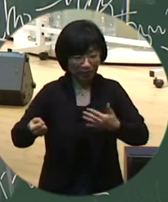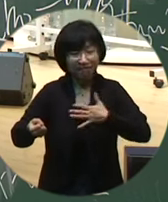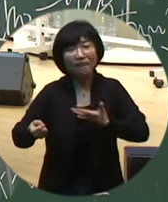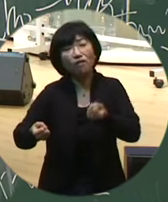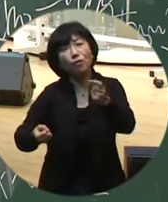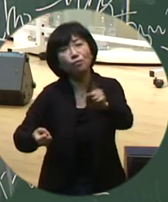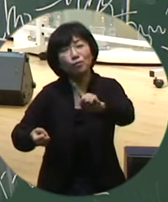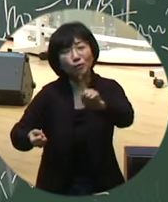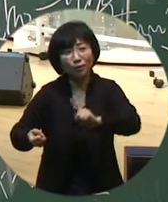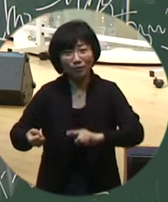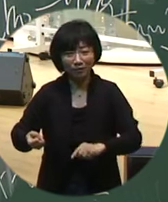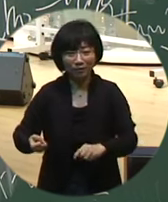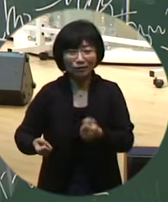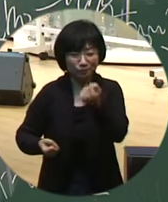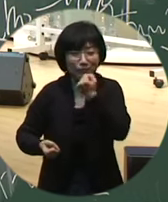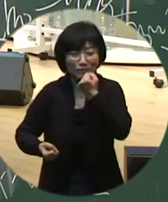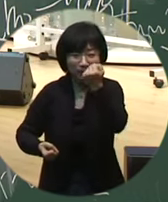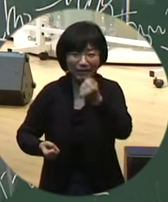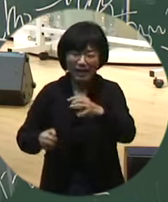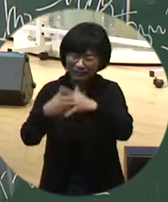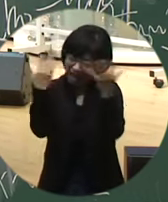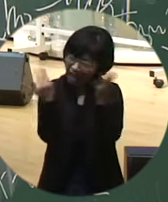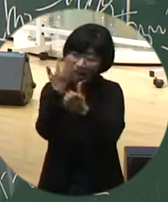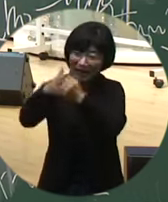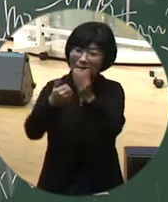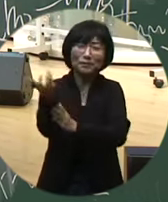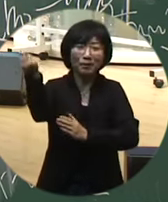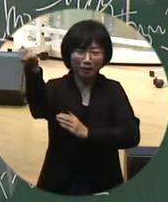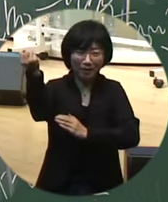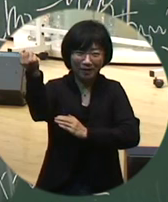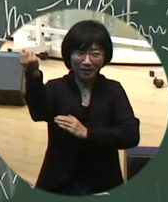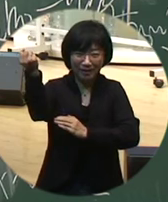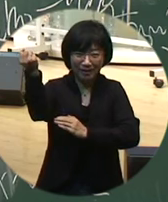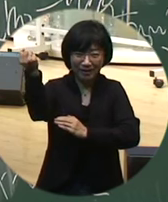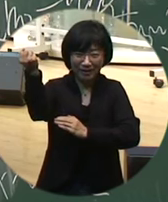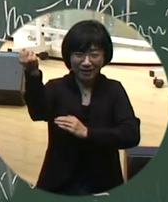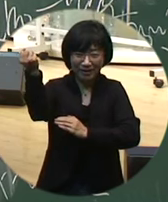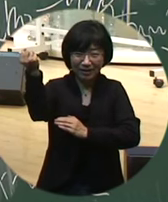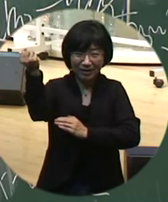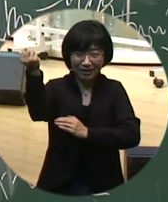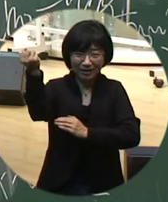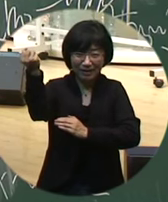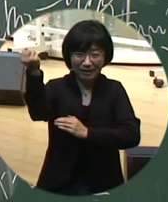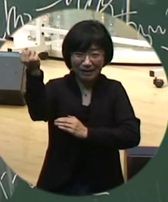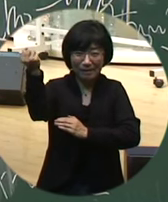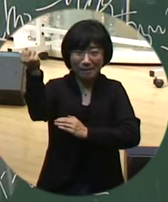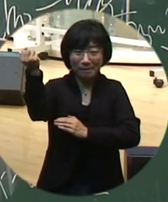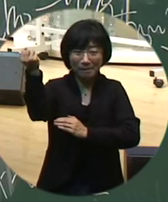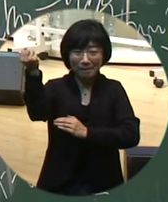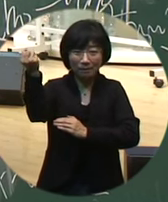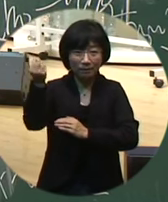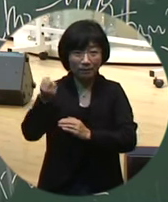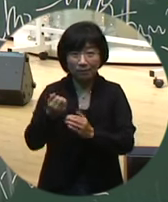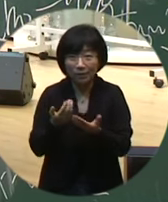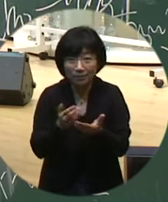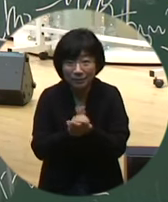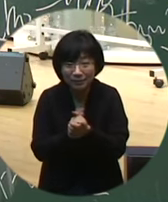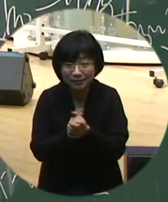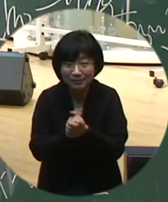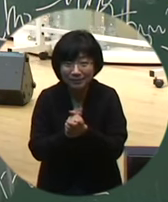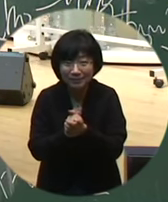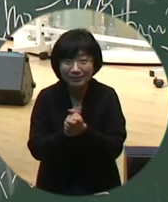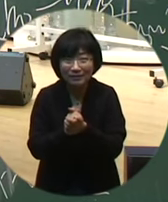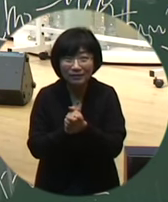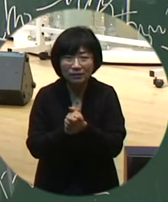what's yours? 없어요, 하나님 것. There's nothing that's God's. Everything is nothing that's yours. Everything is God's. 아멘.